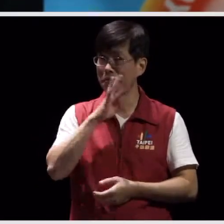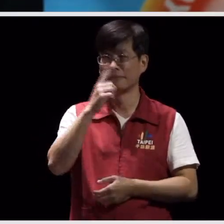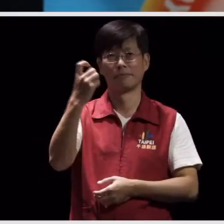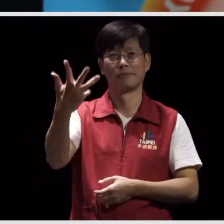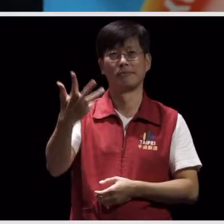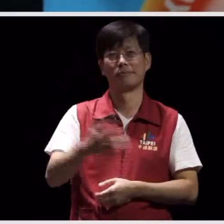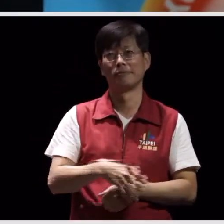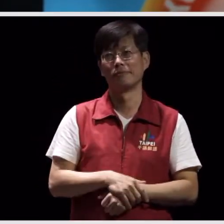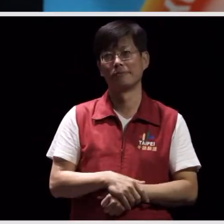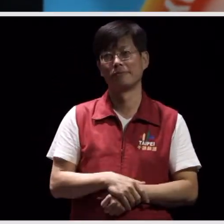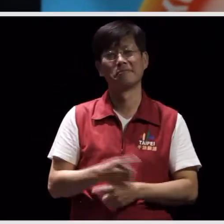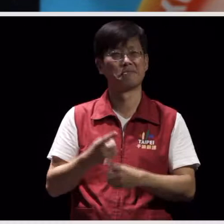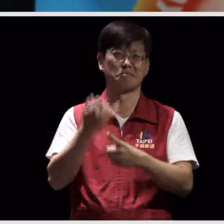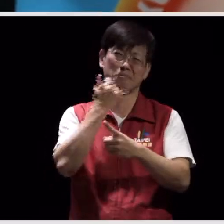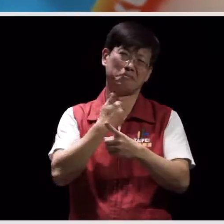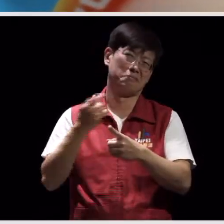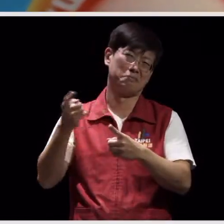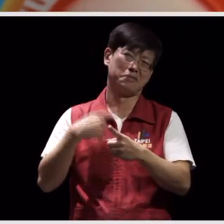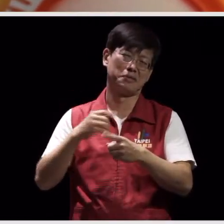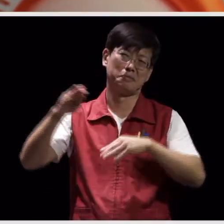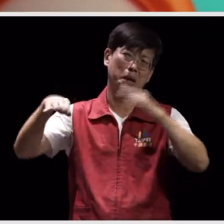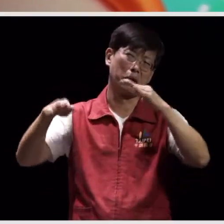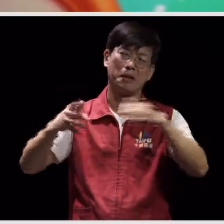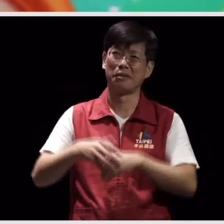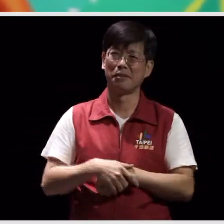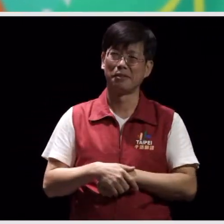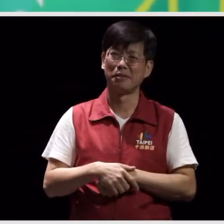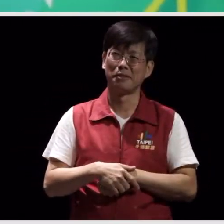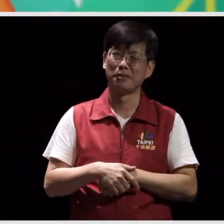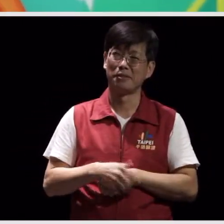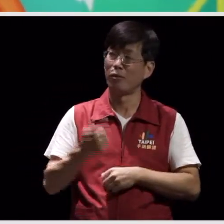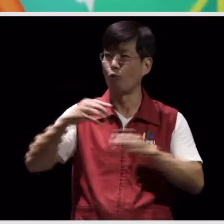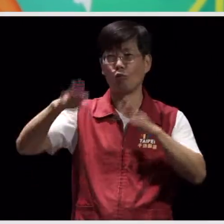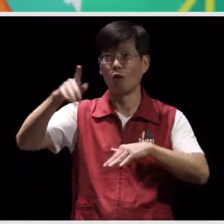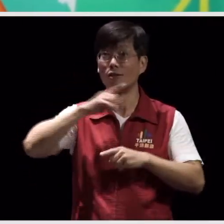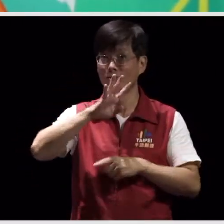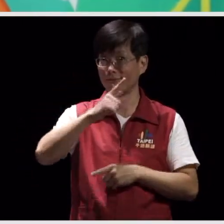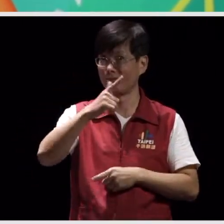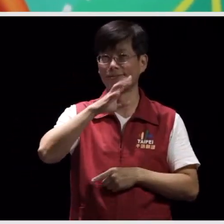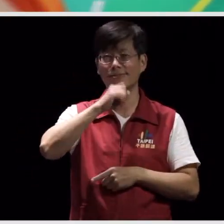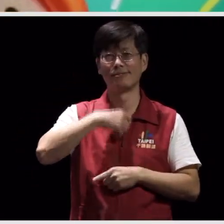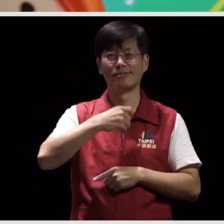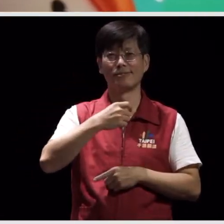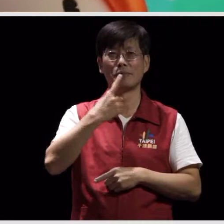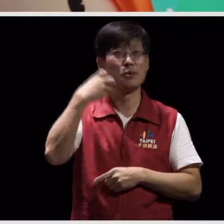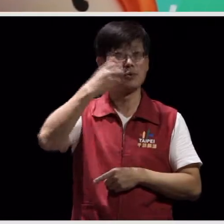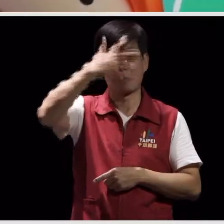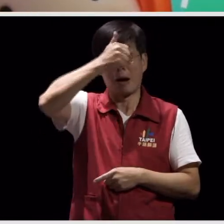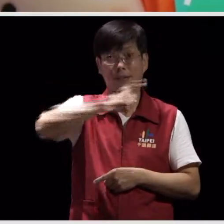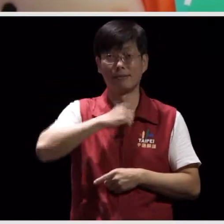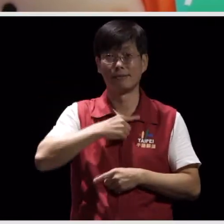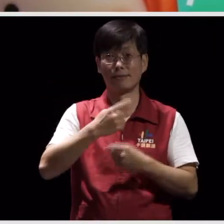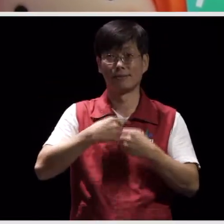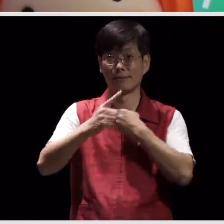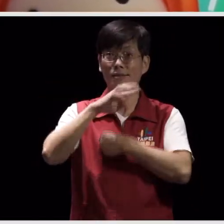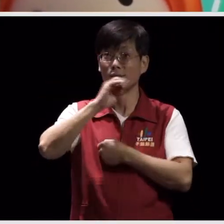18嘛，哇，那你可能还比贾博士大一点。为什么呢？贾博士在他16岁的时候跑进去读大一，他很开心